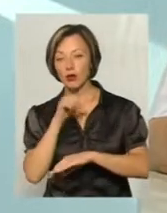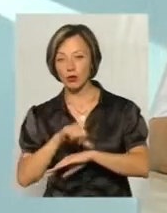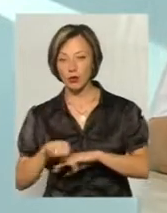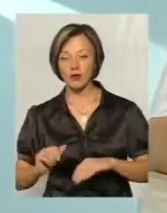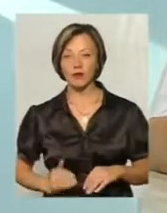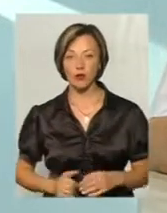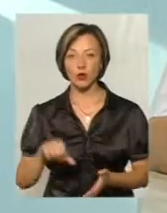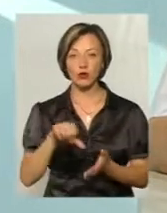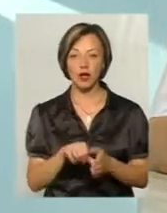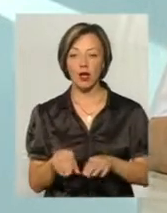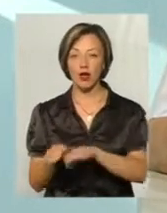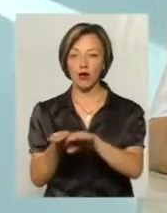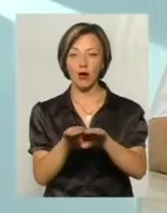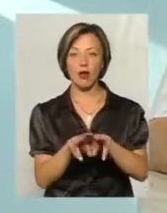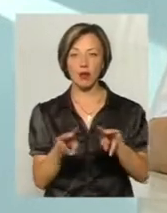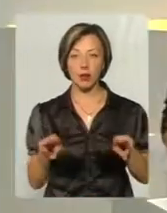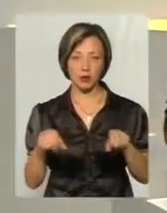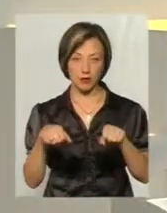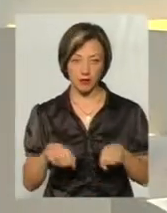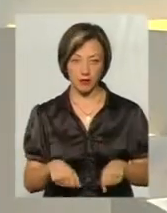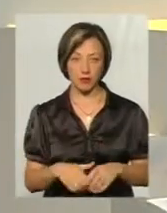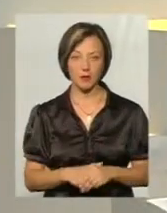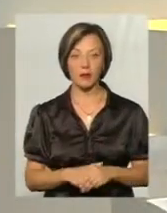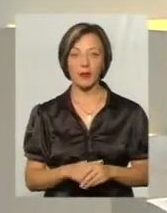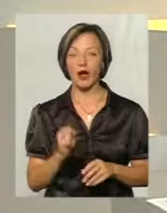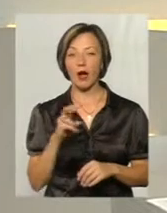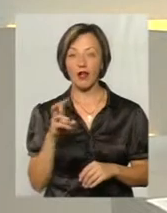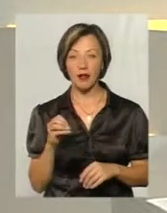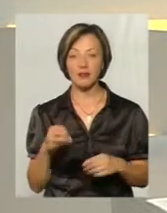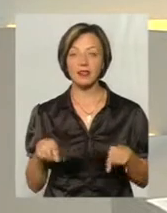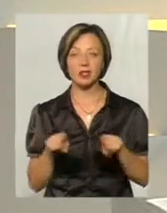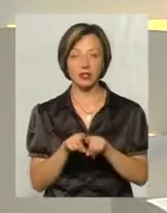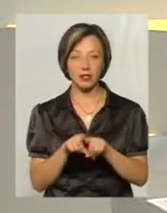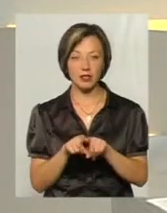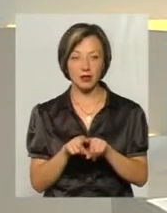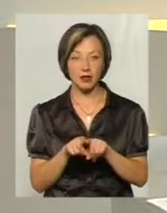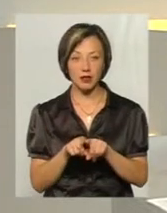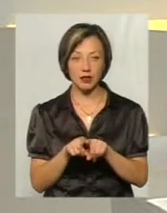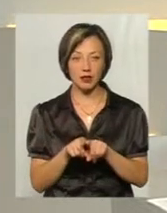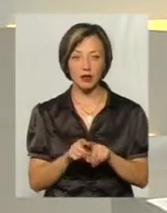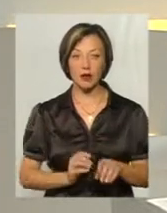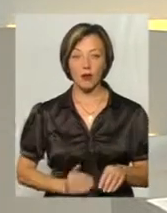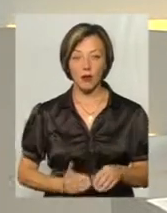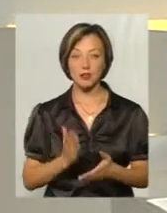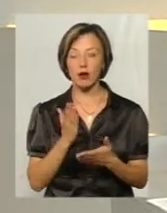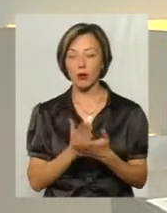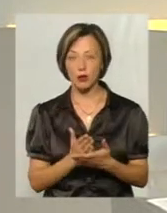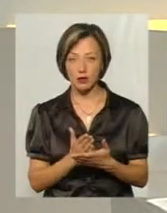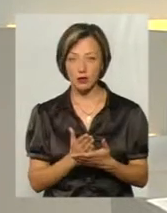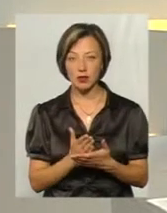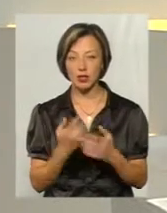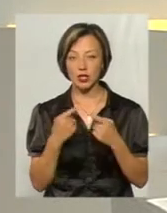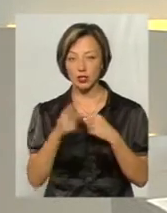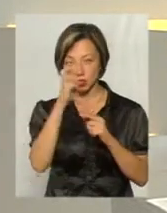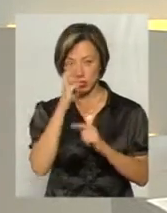на однакових правах. Да. Так, да. Але все ж таки... Компанія знаходиться у